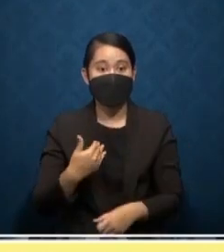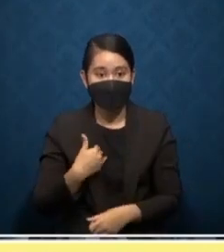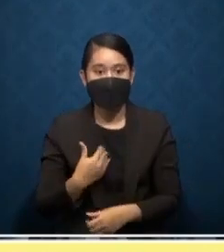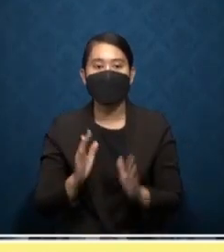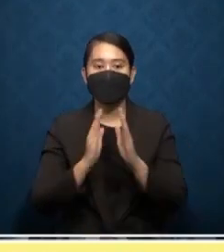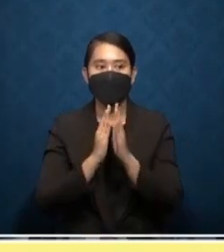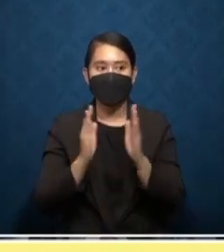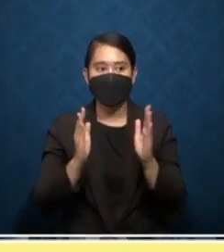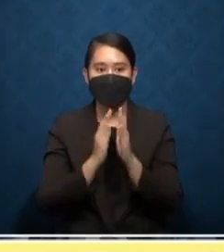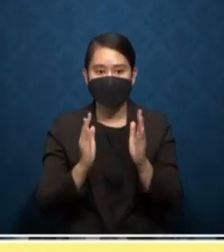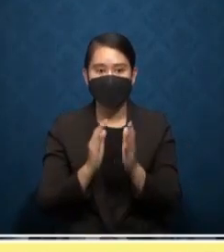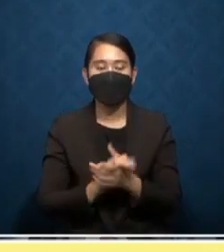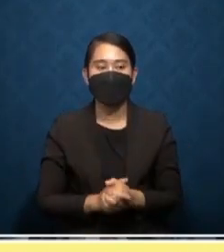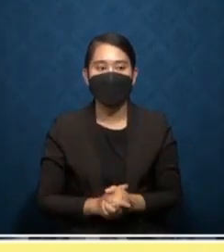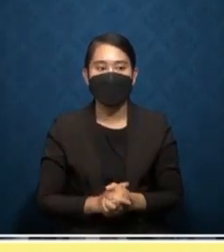คุณครับ